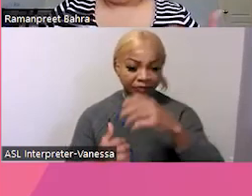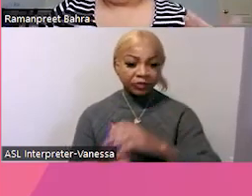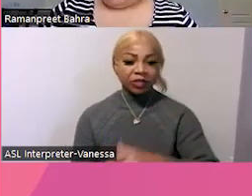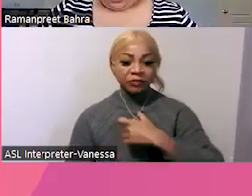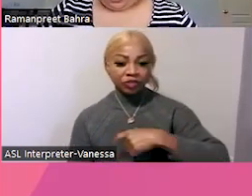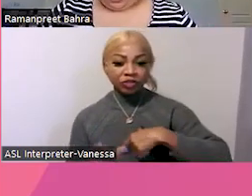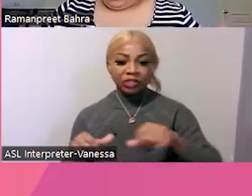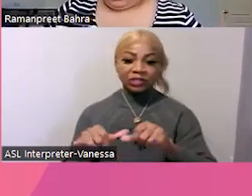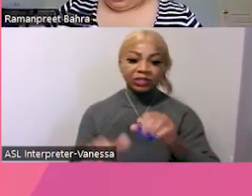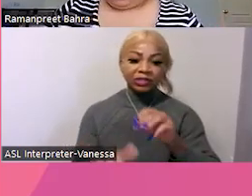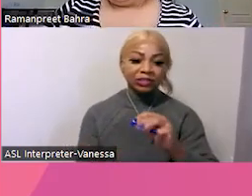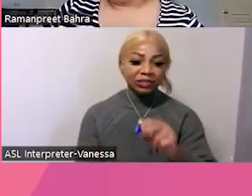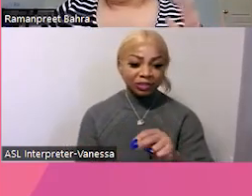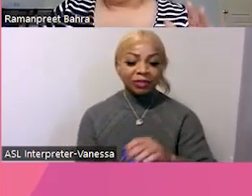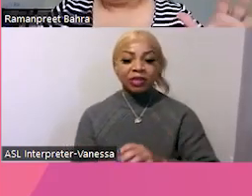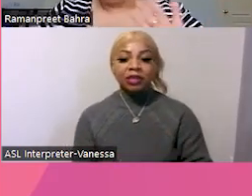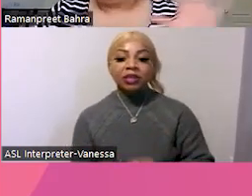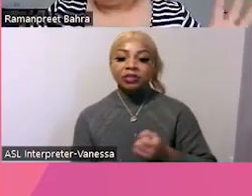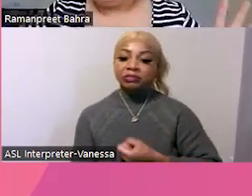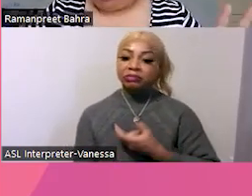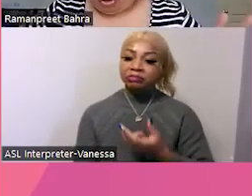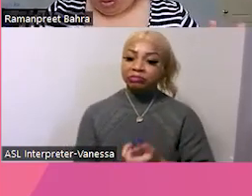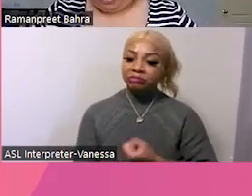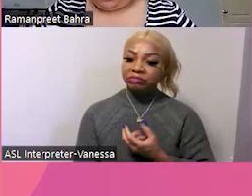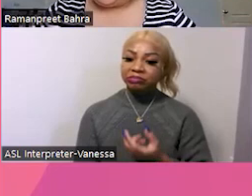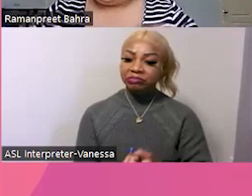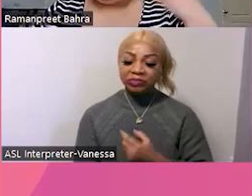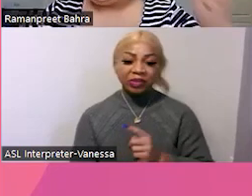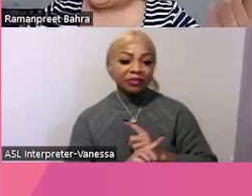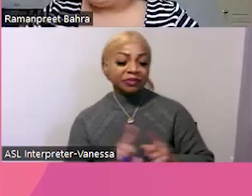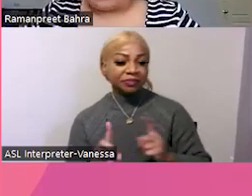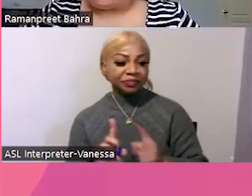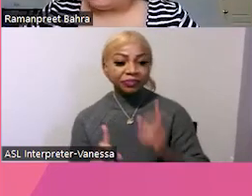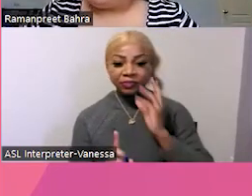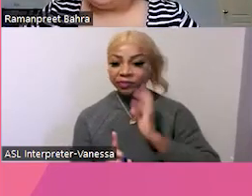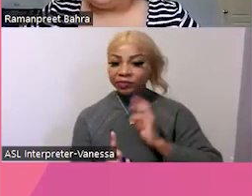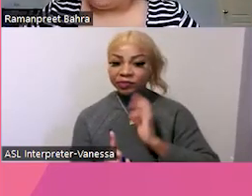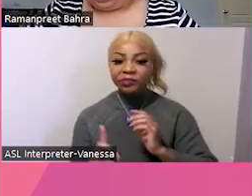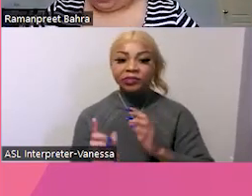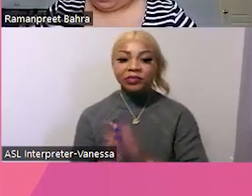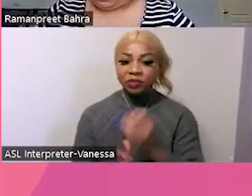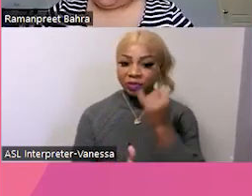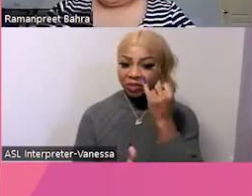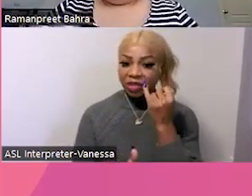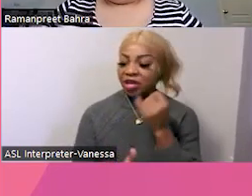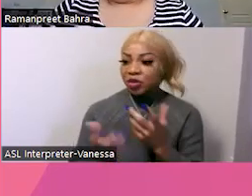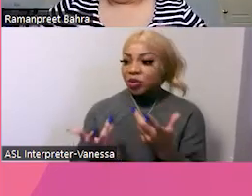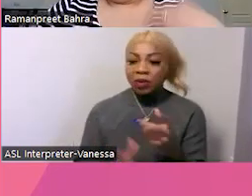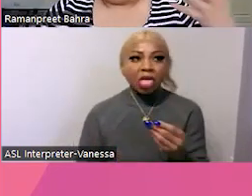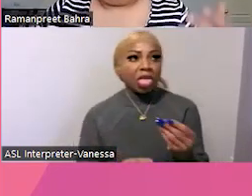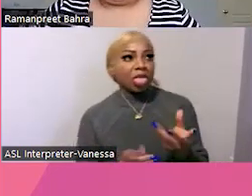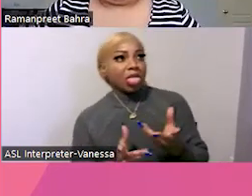bien comprendre les liens entre le genre et la discrimination fondée sur la taille